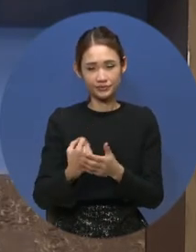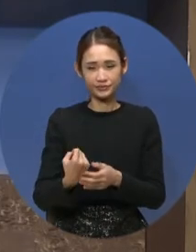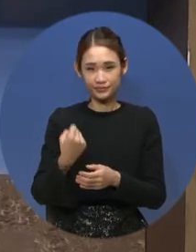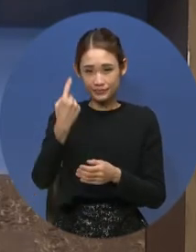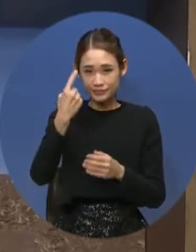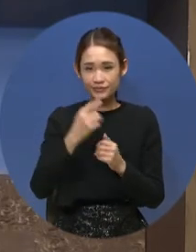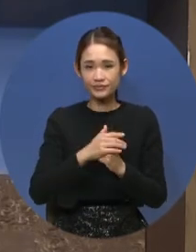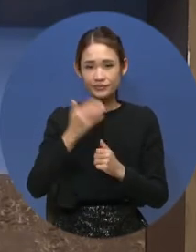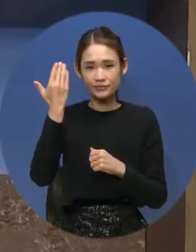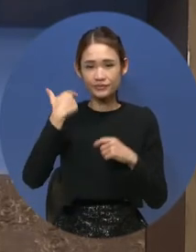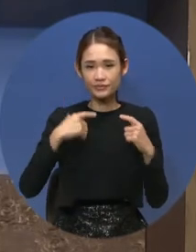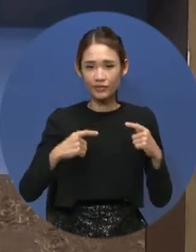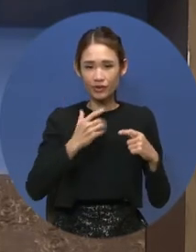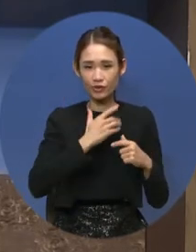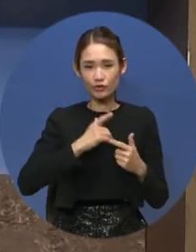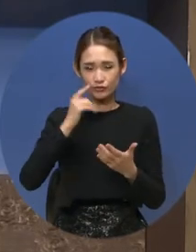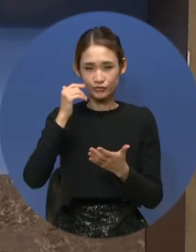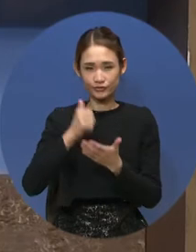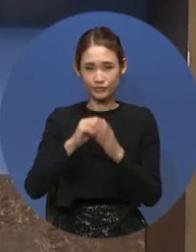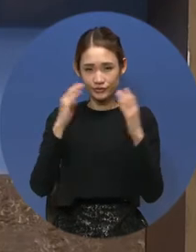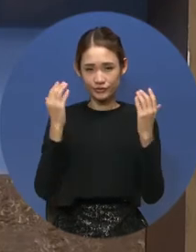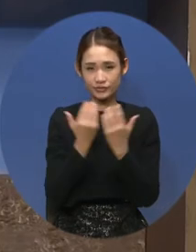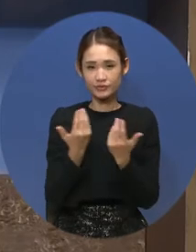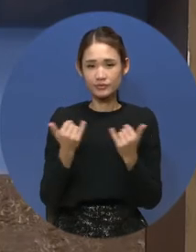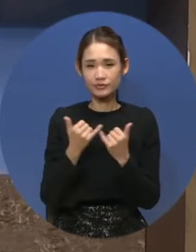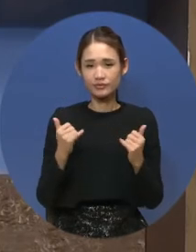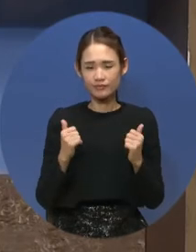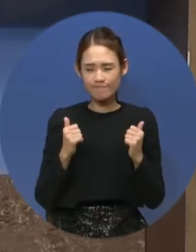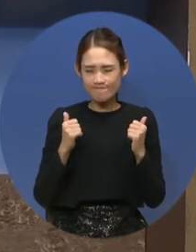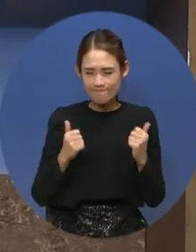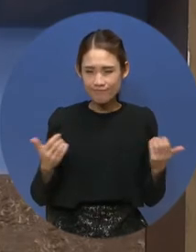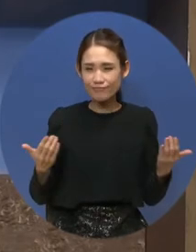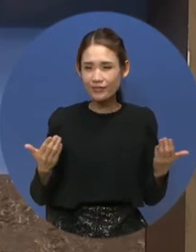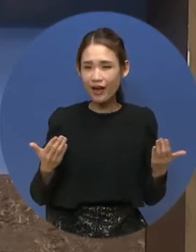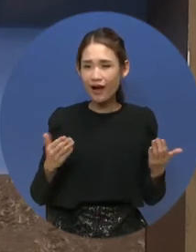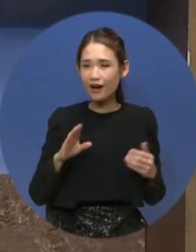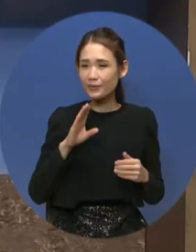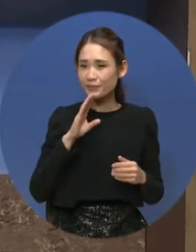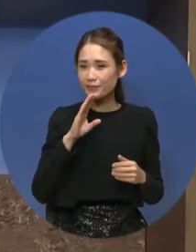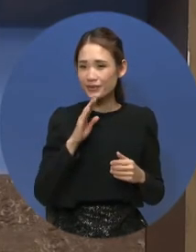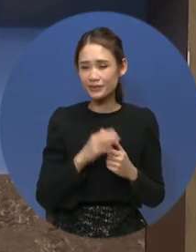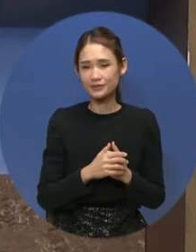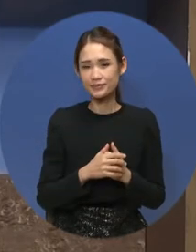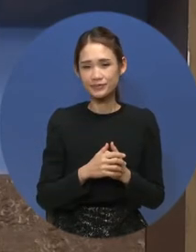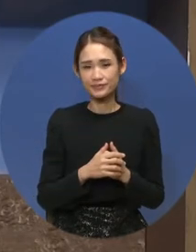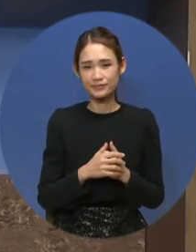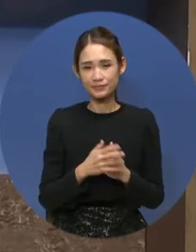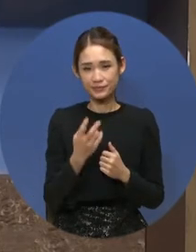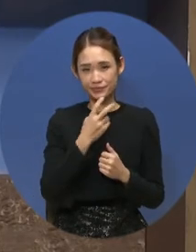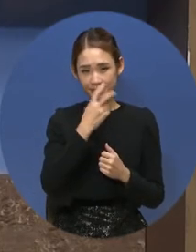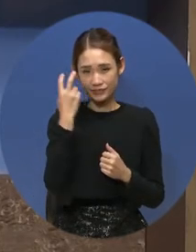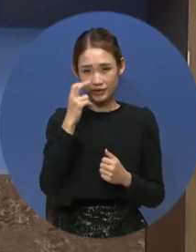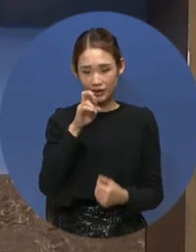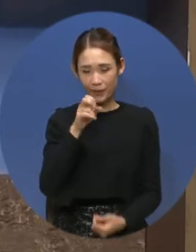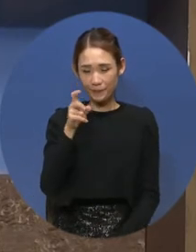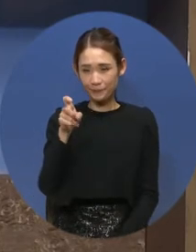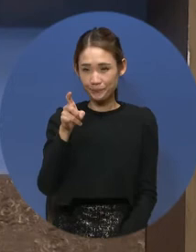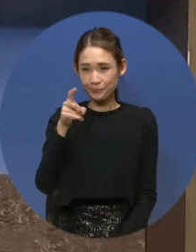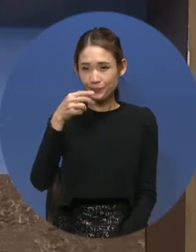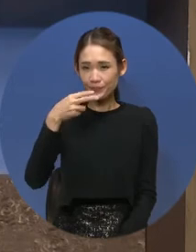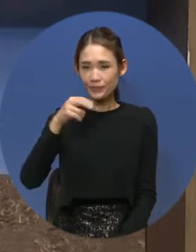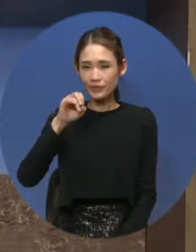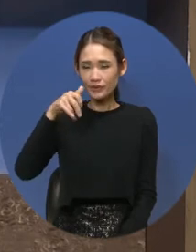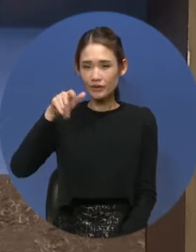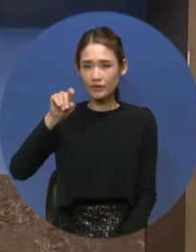구청장님을 비롯해서 영등포 구청의 모든 직원들이 정말 열일하고 계시는 것 같은데 이 스마트 메디컬 특구는